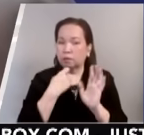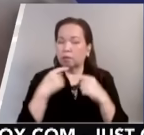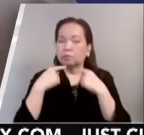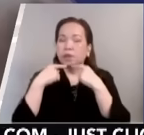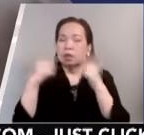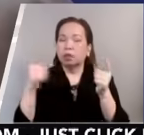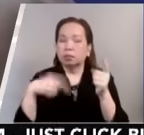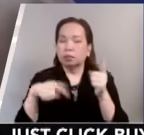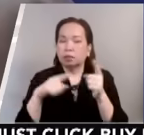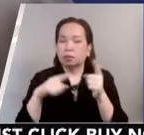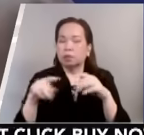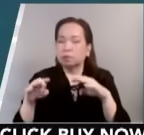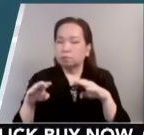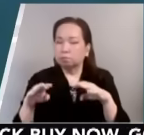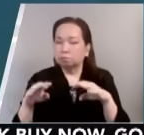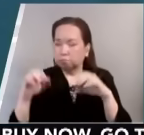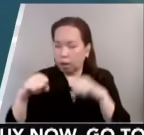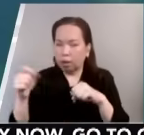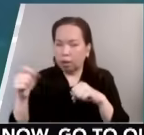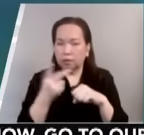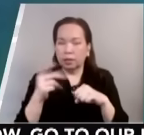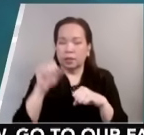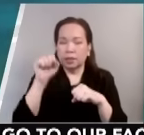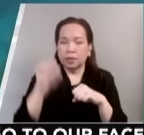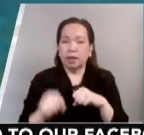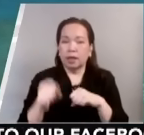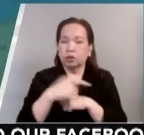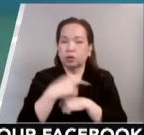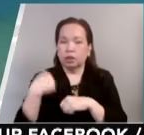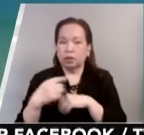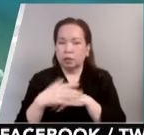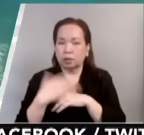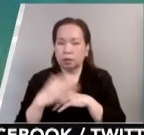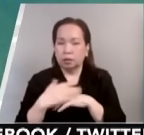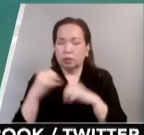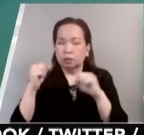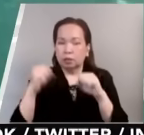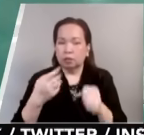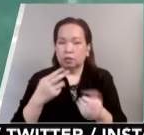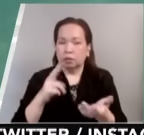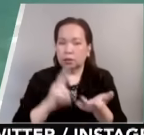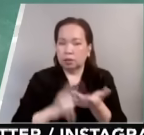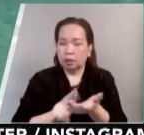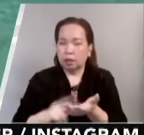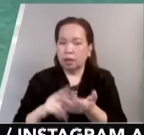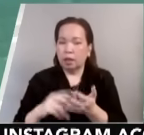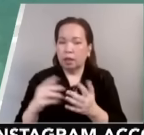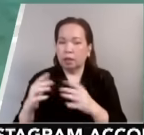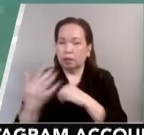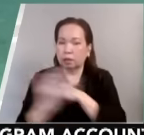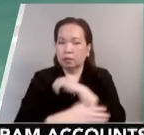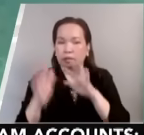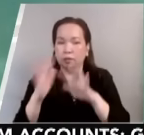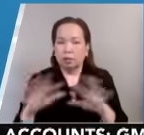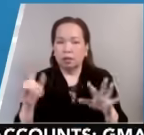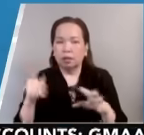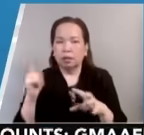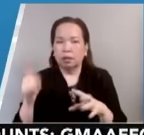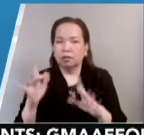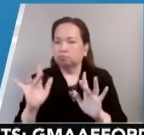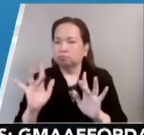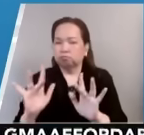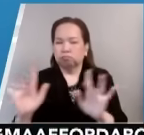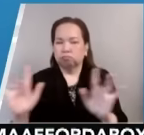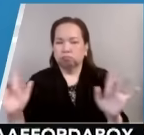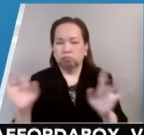conduct of parties in the South China Sea na nilagdaan ang China at mga bansa sa Asan kailangang panatilihing walang pasilidad o